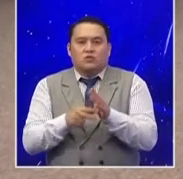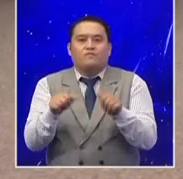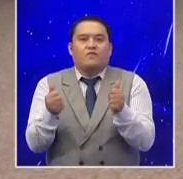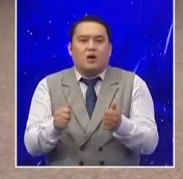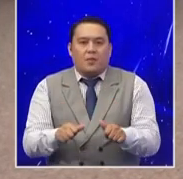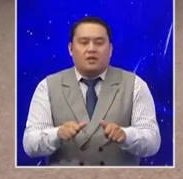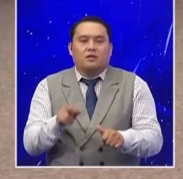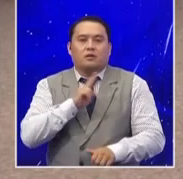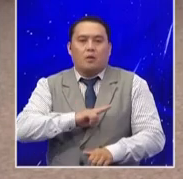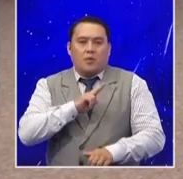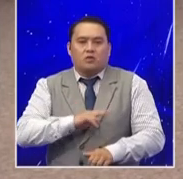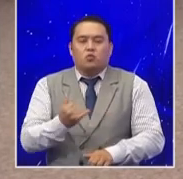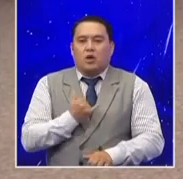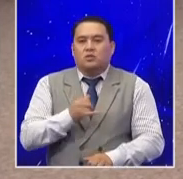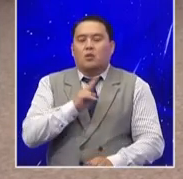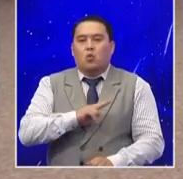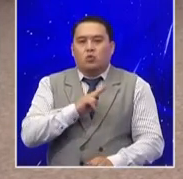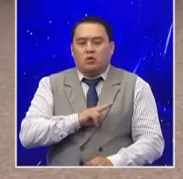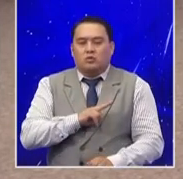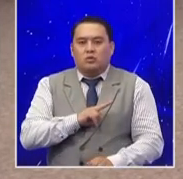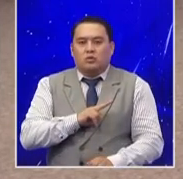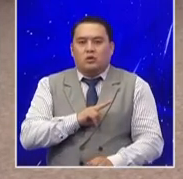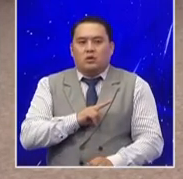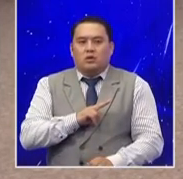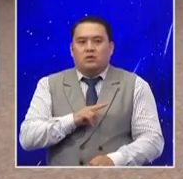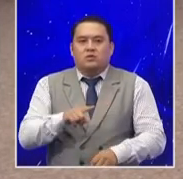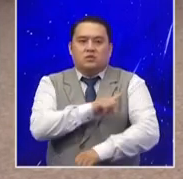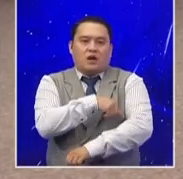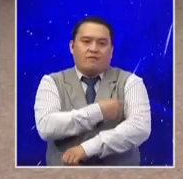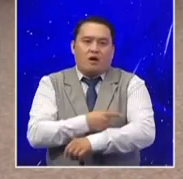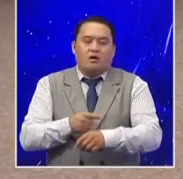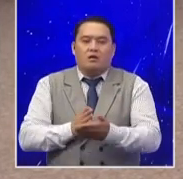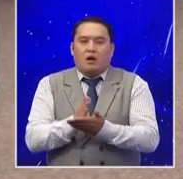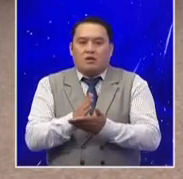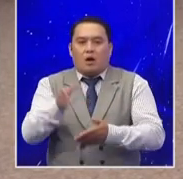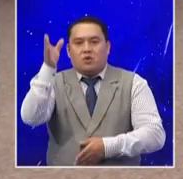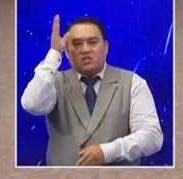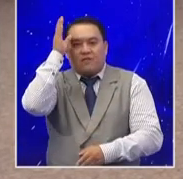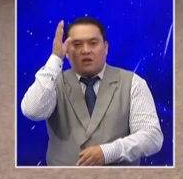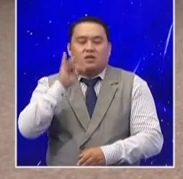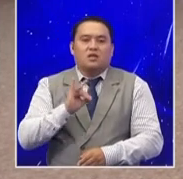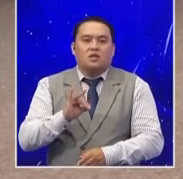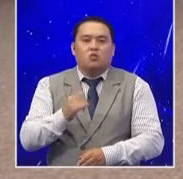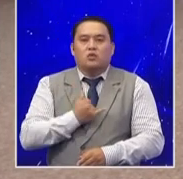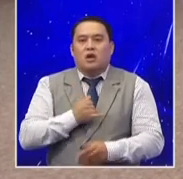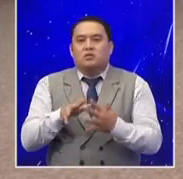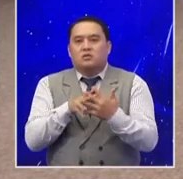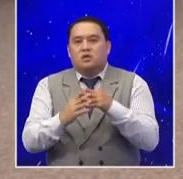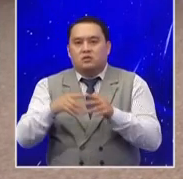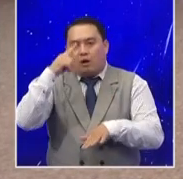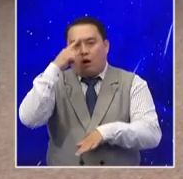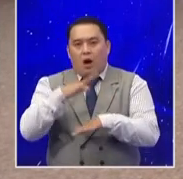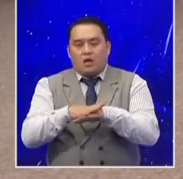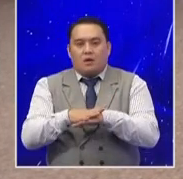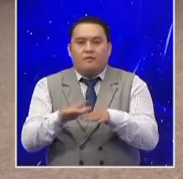В этом направлении у нас работают это в сфере здравоохранения, образования, также у нас сельские акимы.